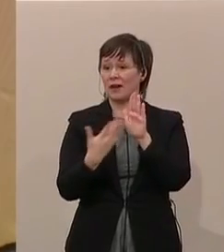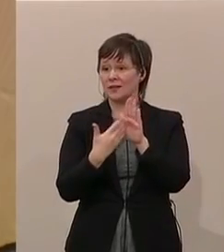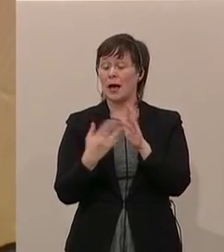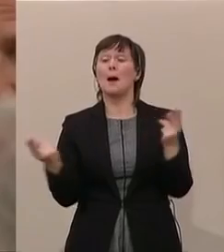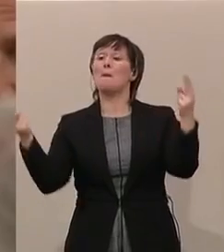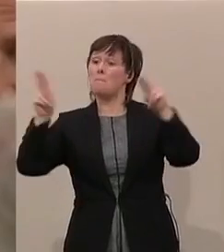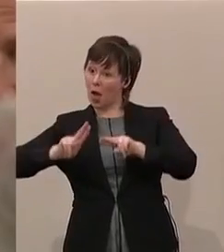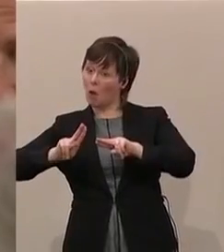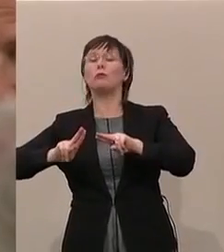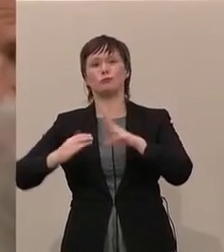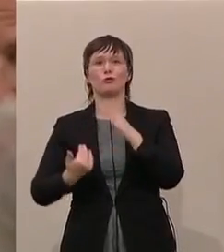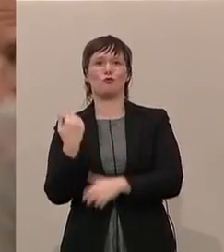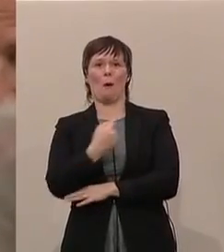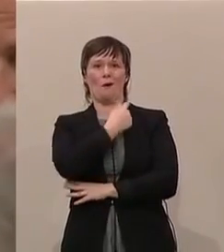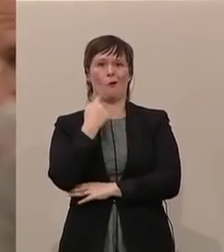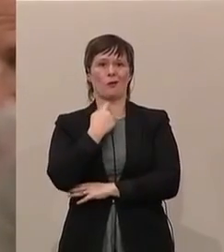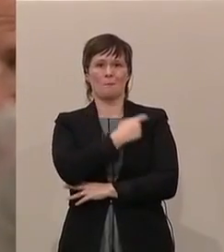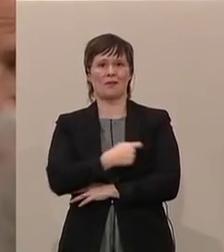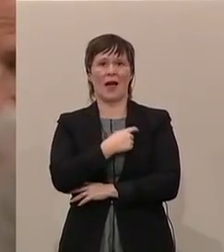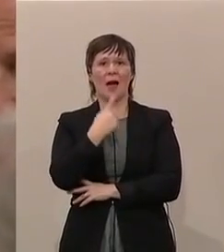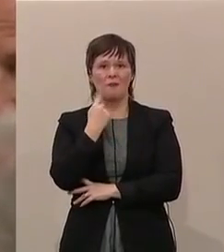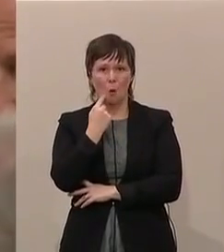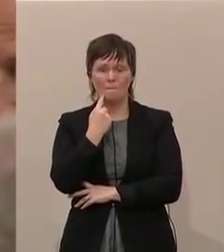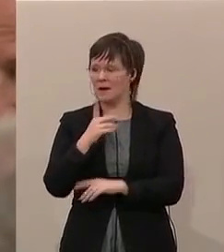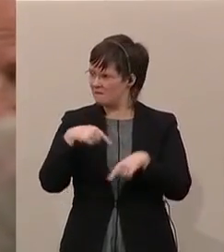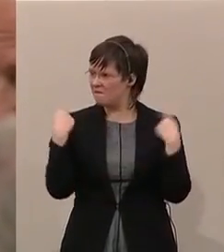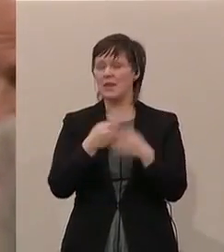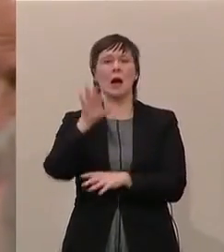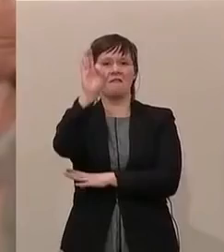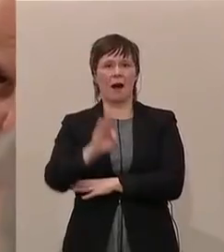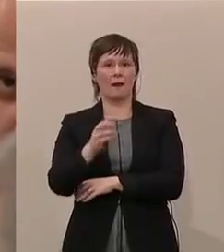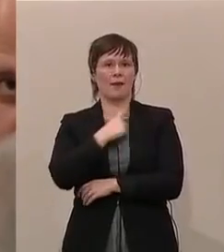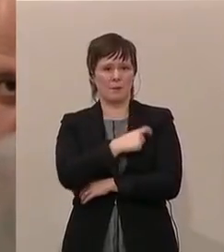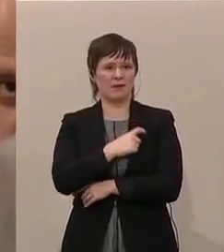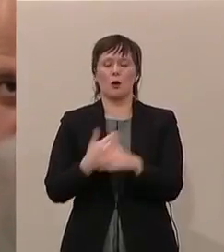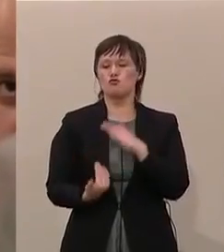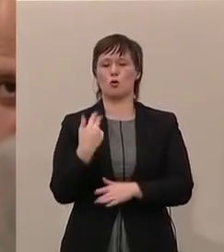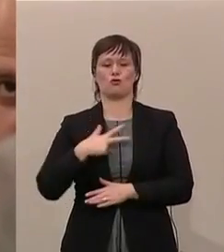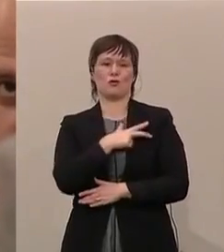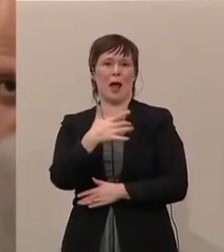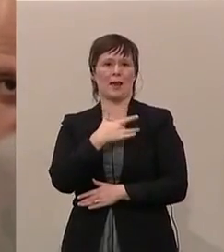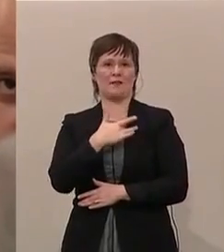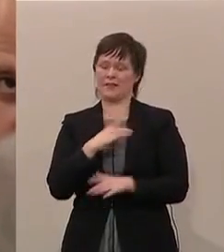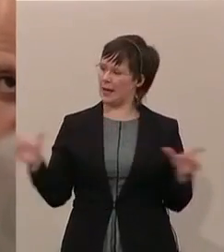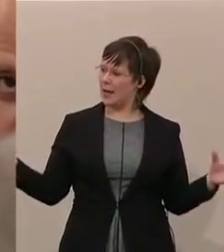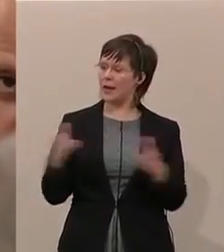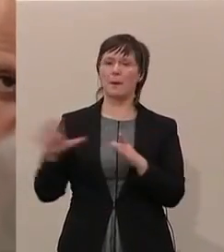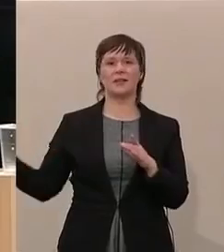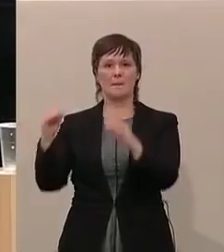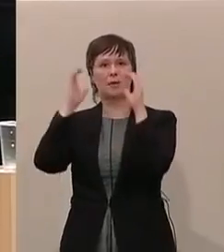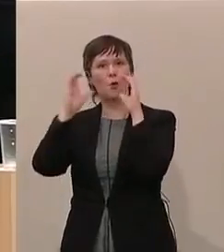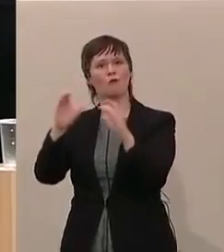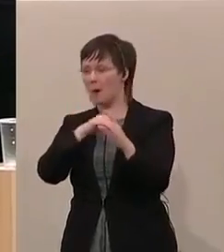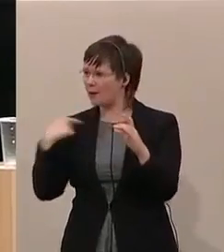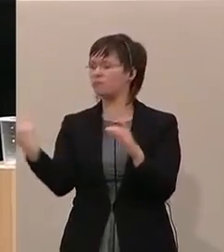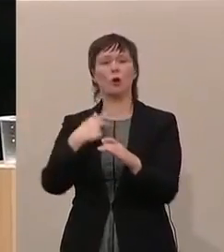die Freiheitlichen, das soziale Gewissen sind hier in Österreich, meine sehr geehrten Damen und Herren, und gemeinsam mit der ÖVP